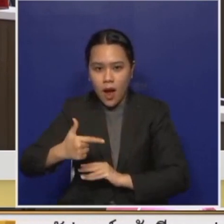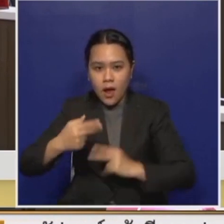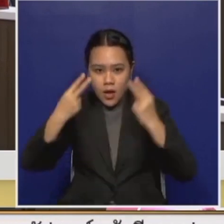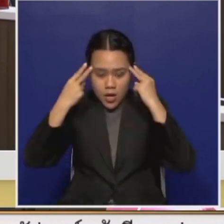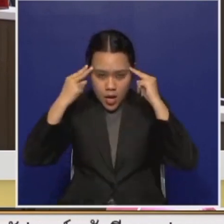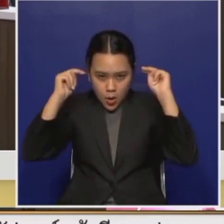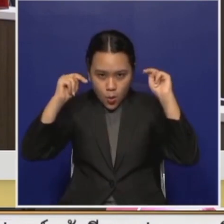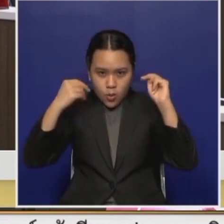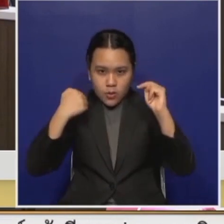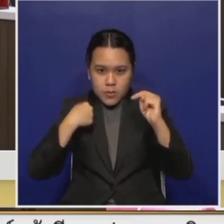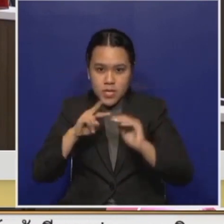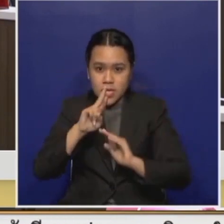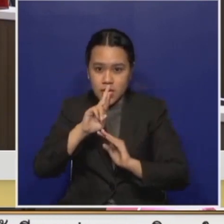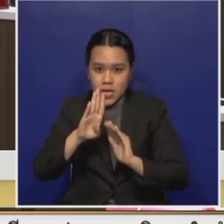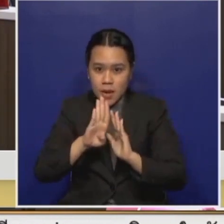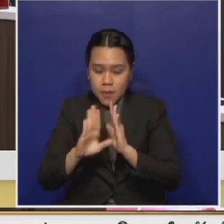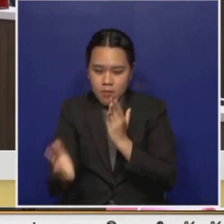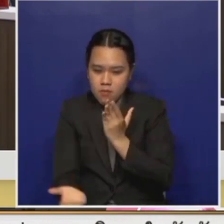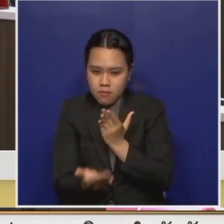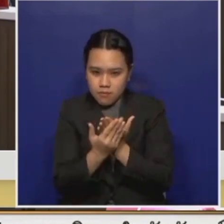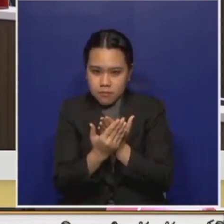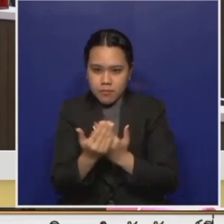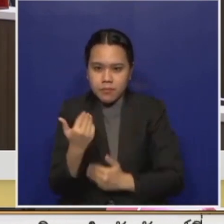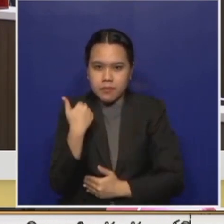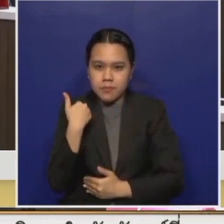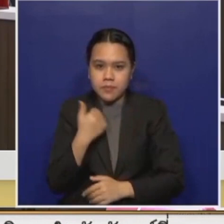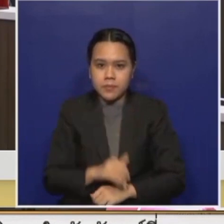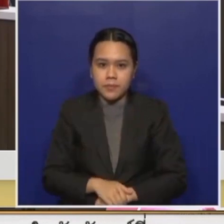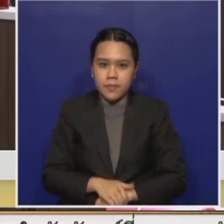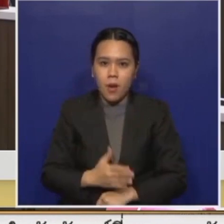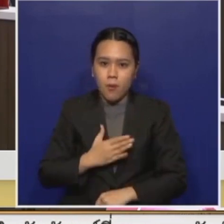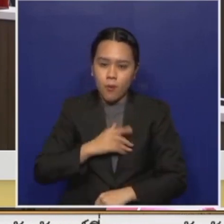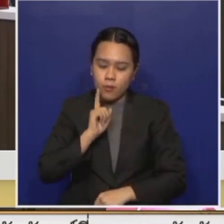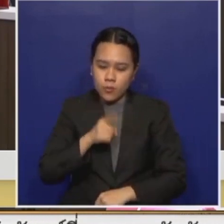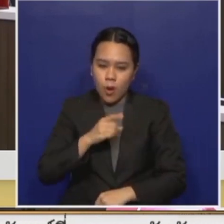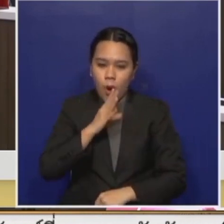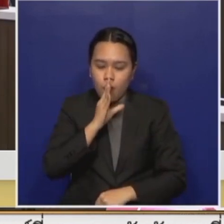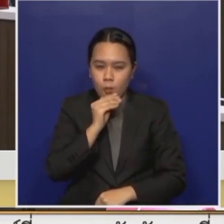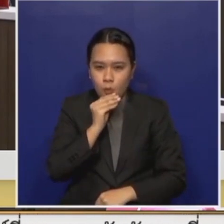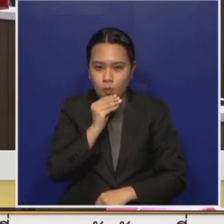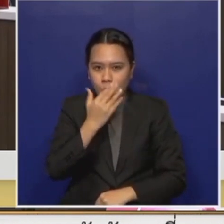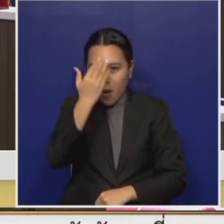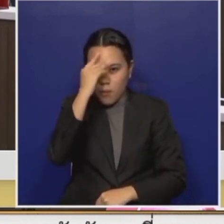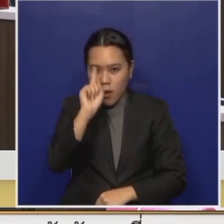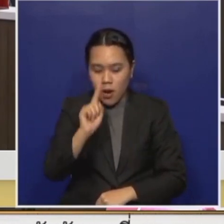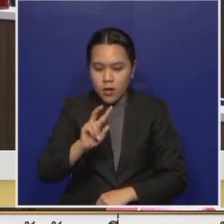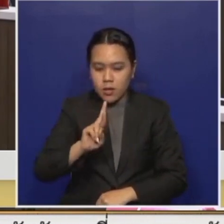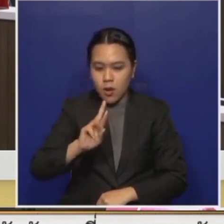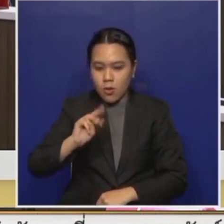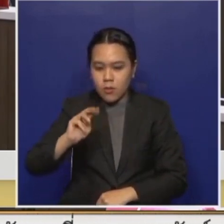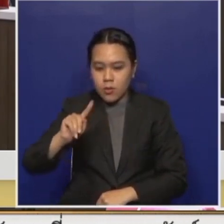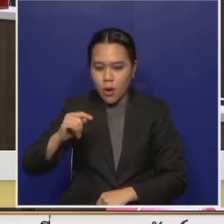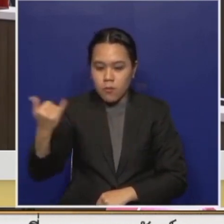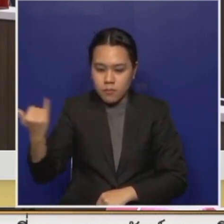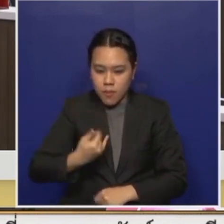เรื่องนี้ผมต้องเน้นยำครัเพราะคำตอบของท่ลมตที่เกี่ยวคลองมาตอบว่